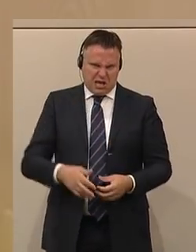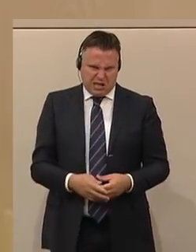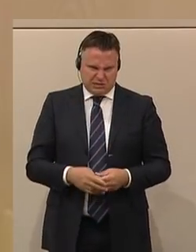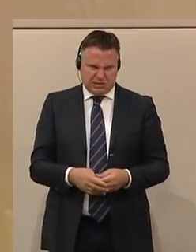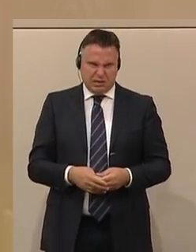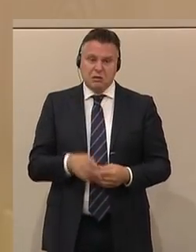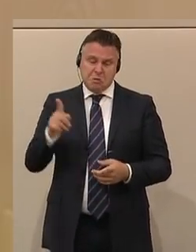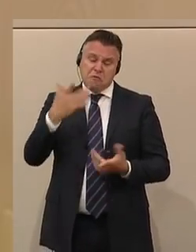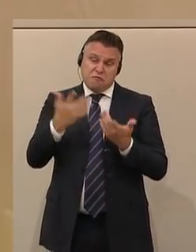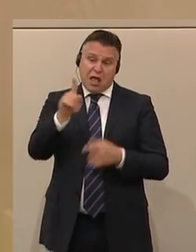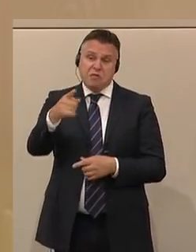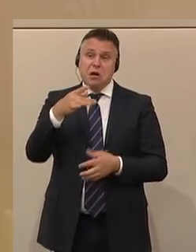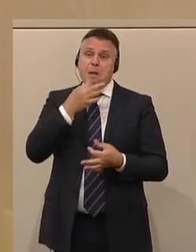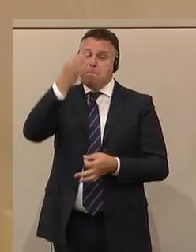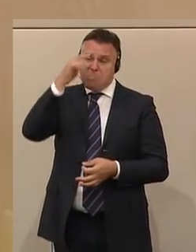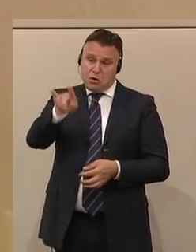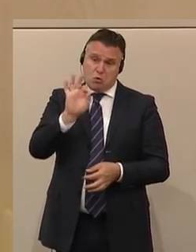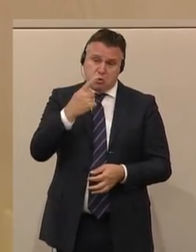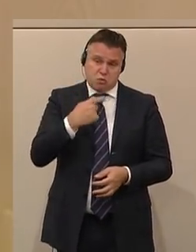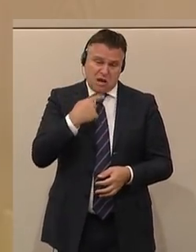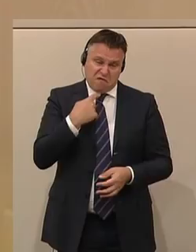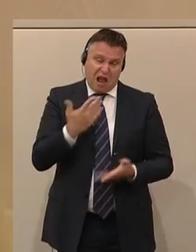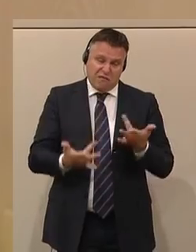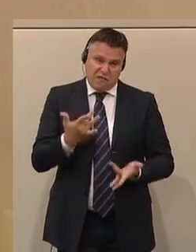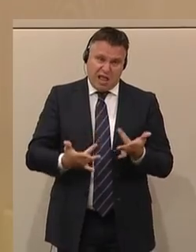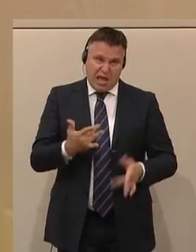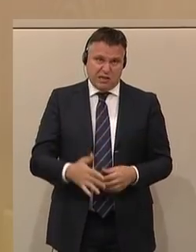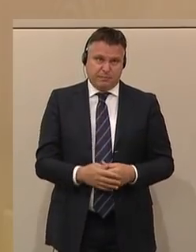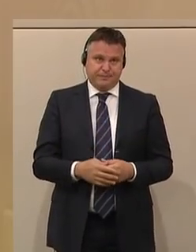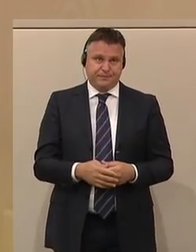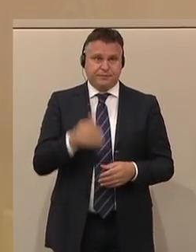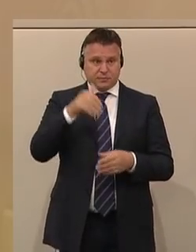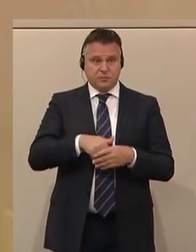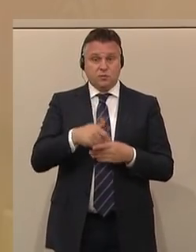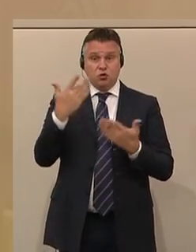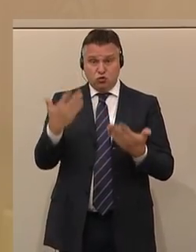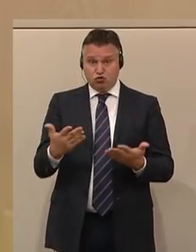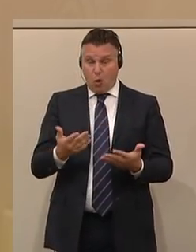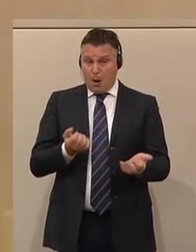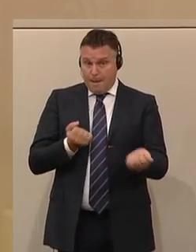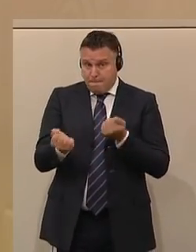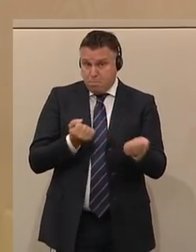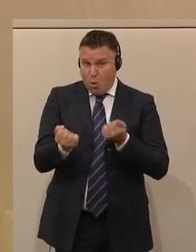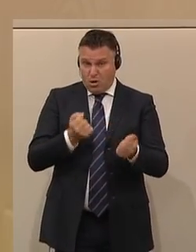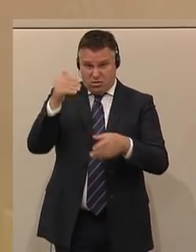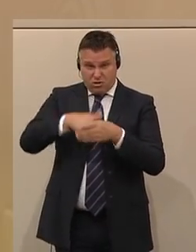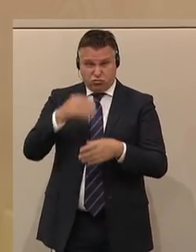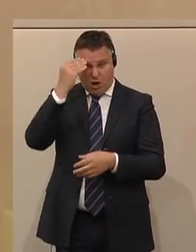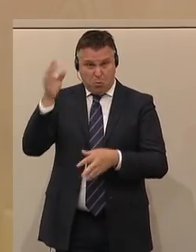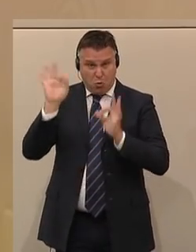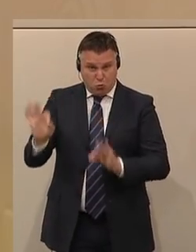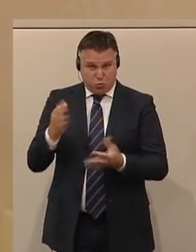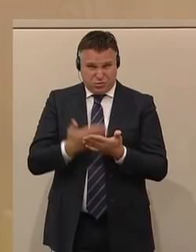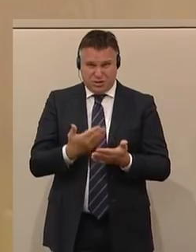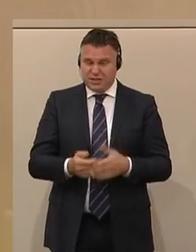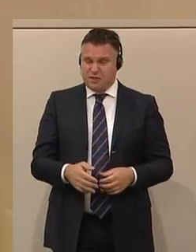es wirkvolle Bilder sind. Aber Sie sollten daran nicht staatspolitische Dynamiken dran knüpfen.